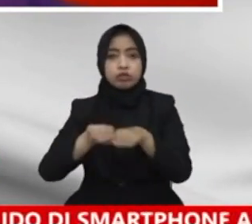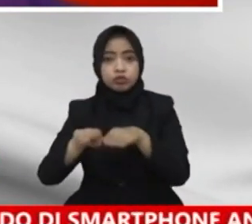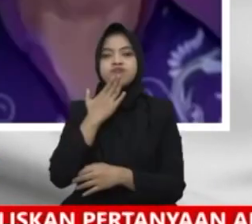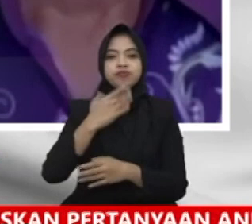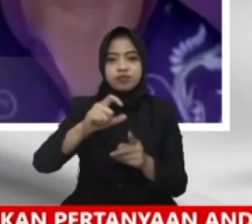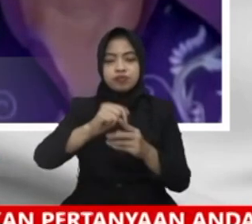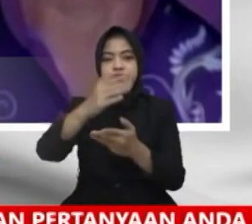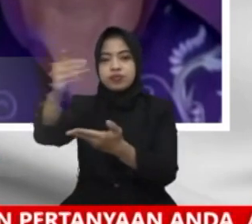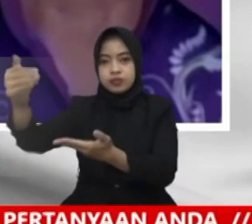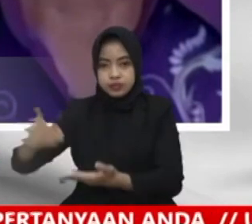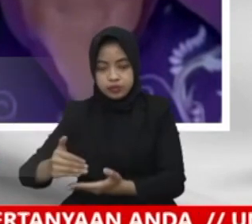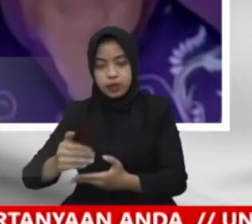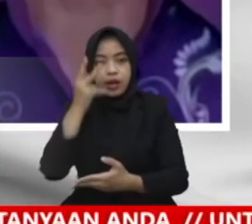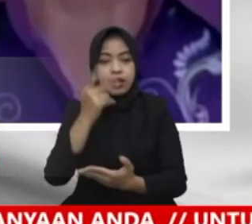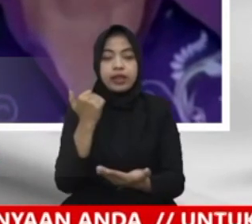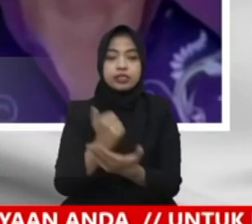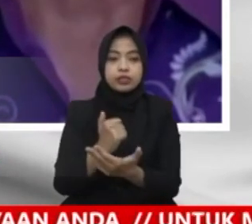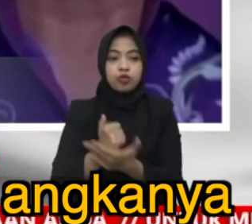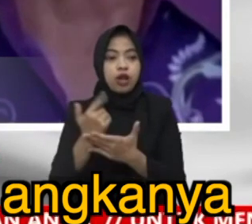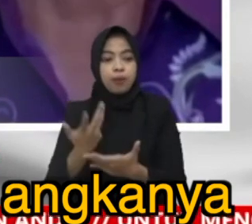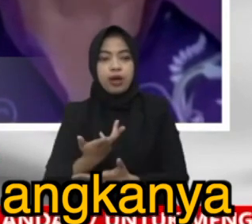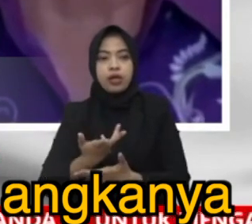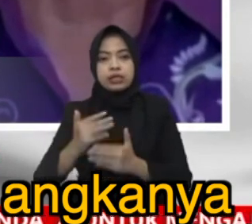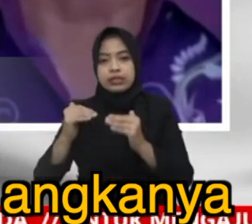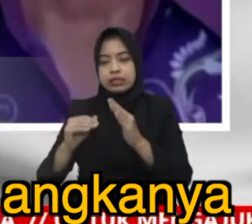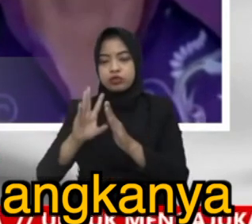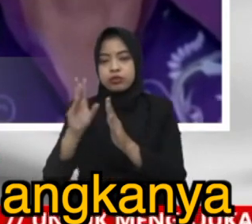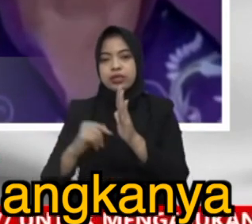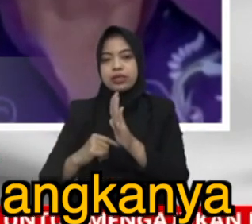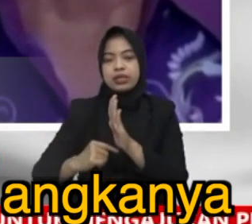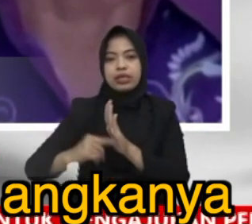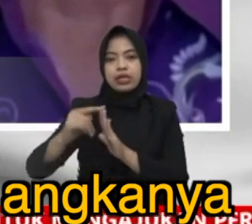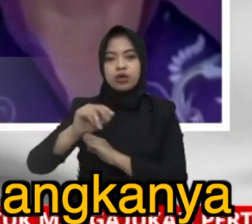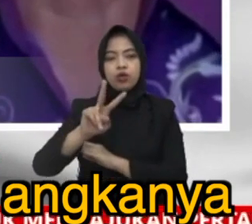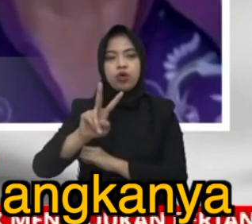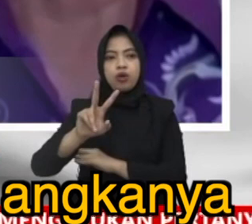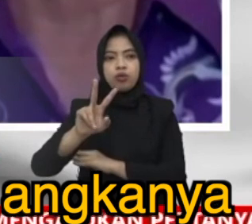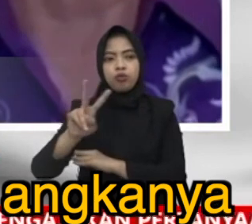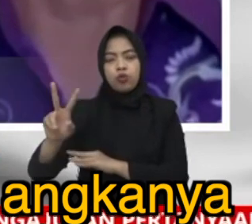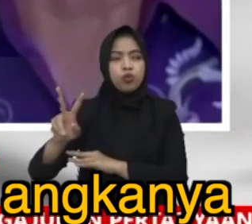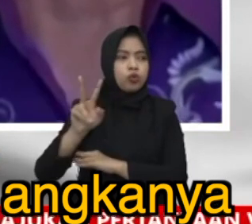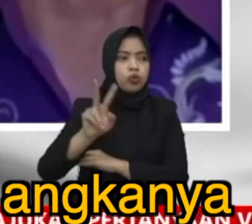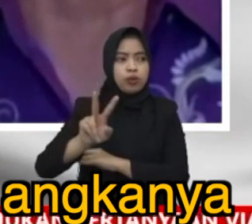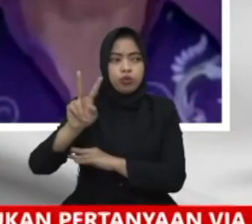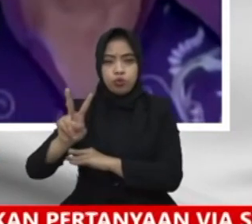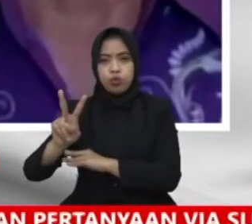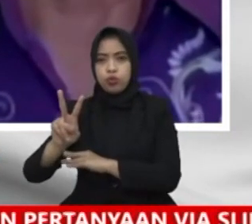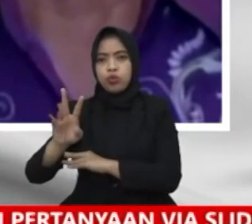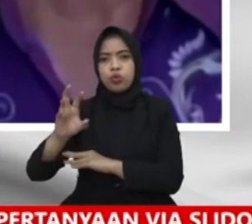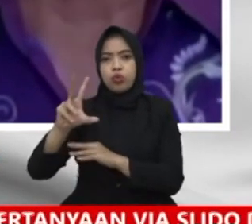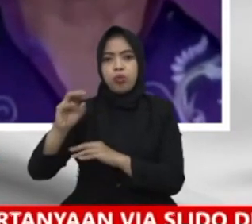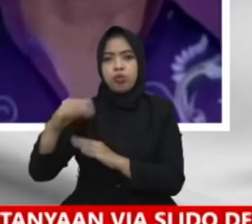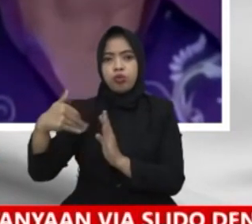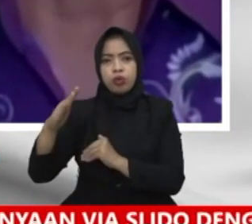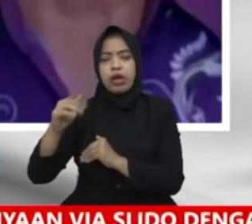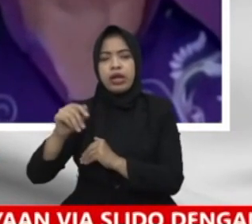ini? Kita lihat bahwa kita masih tinggi dan masuk ke ranking 22. Sangat dinamis ya angkanya. Tapi yang